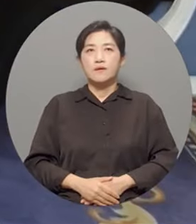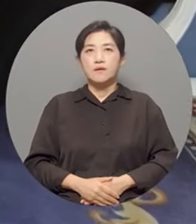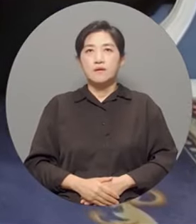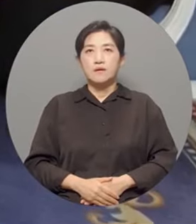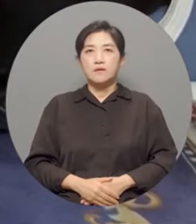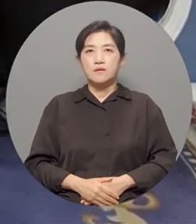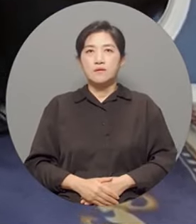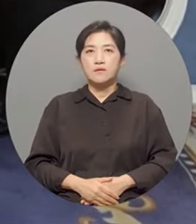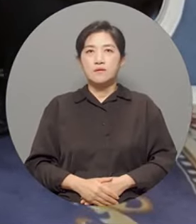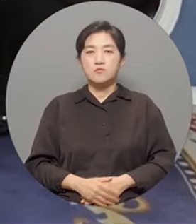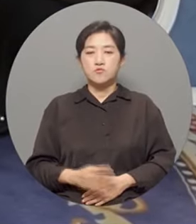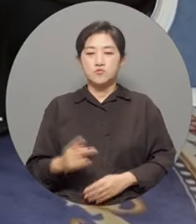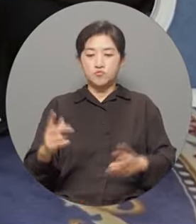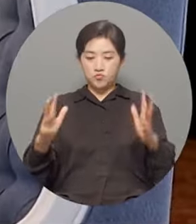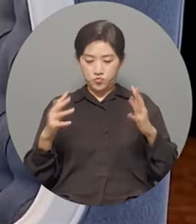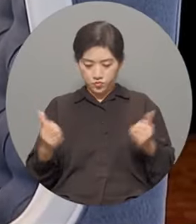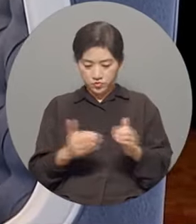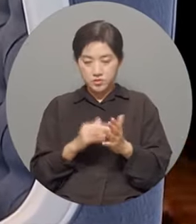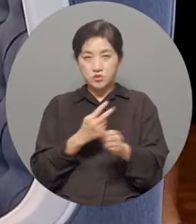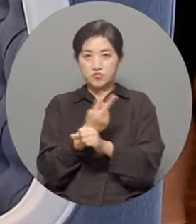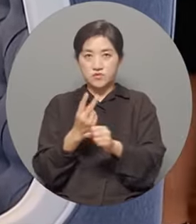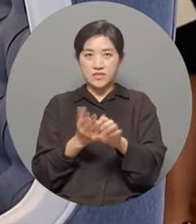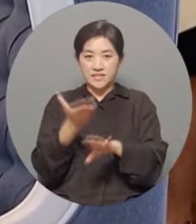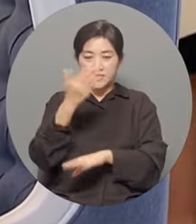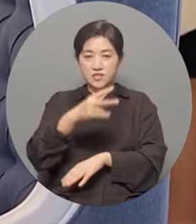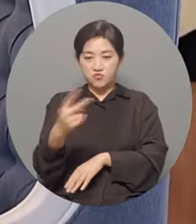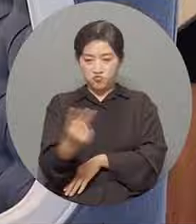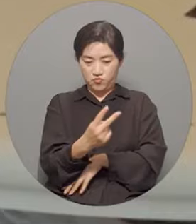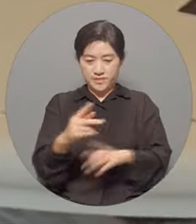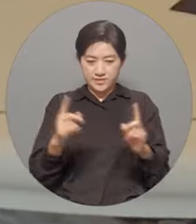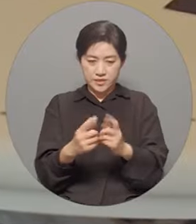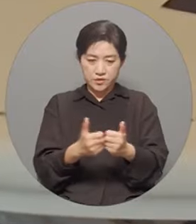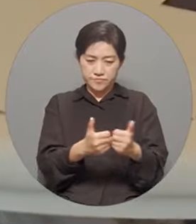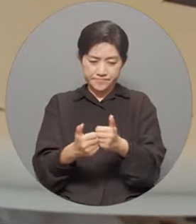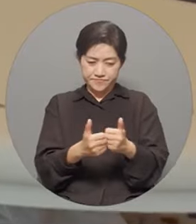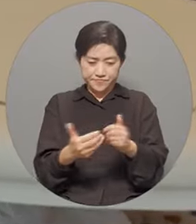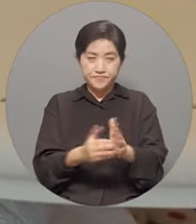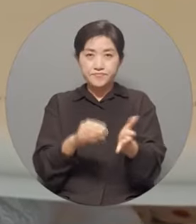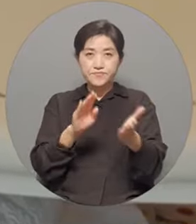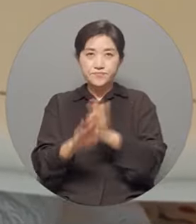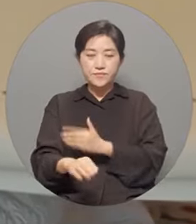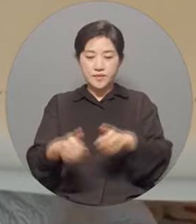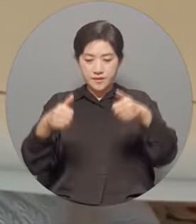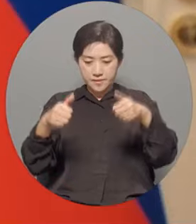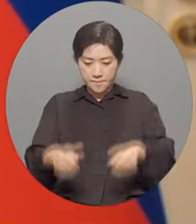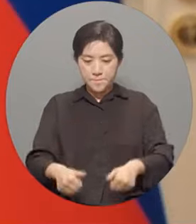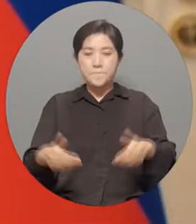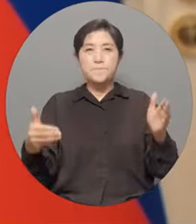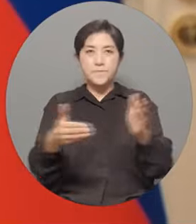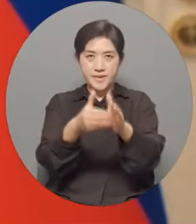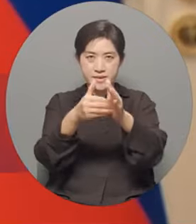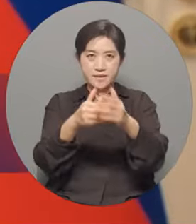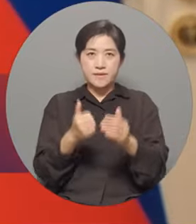확대 정상회담 이후 2시간 넘게 이어진 두 정상의 1대1 회담 직후 협정이 체결됐습니다.